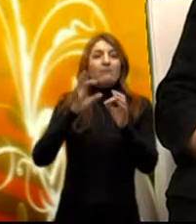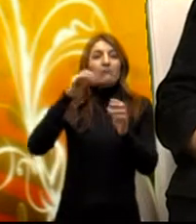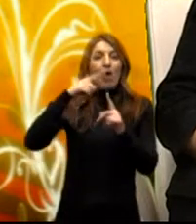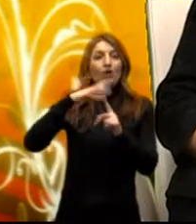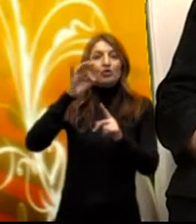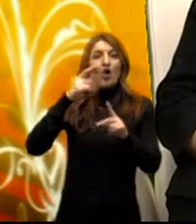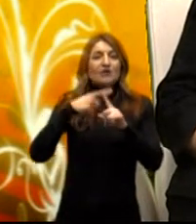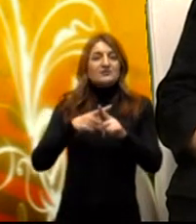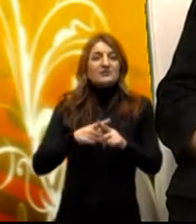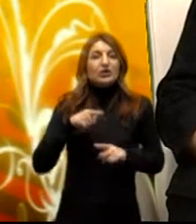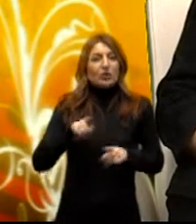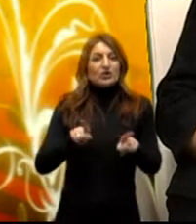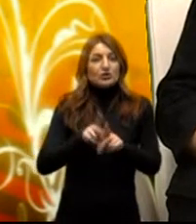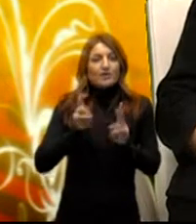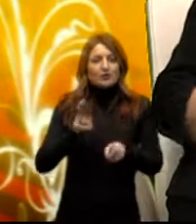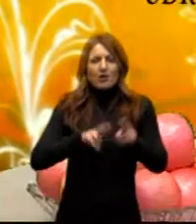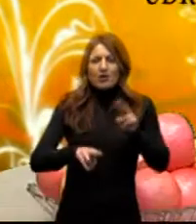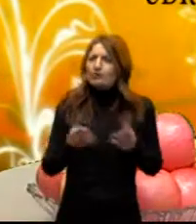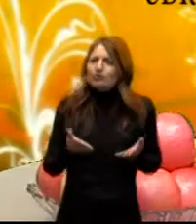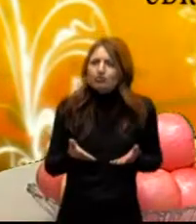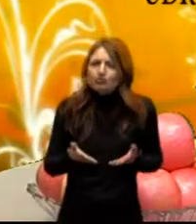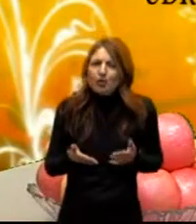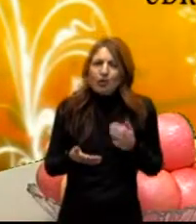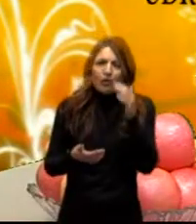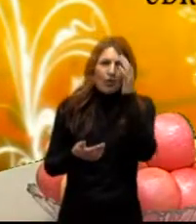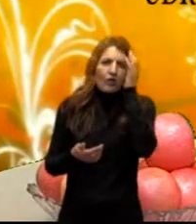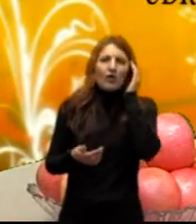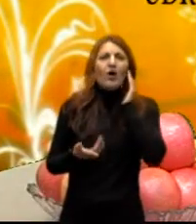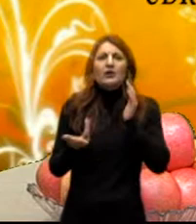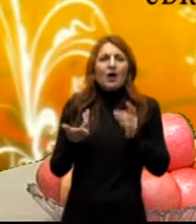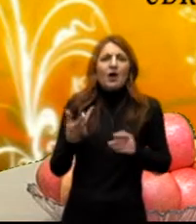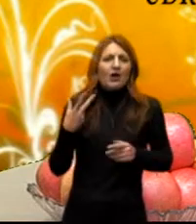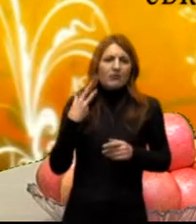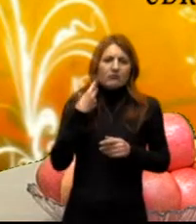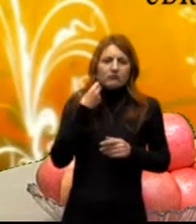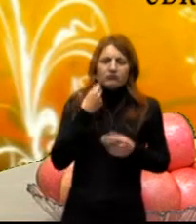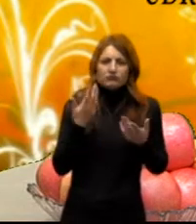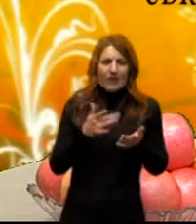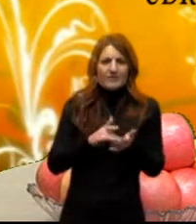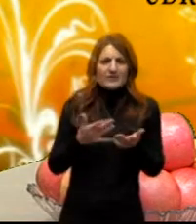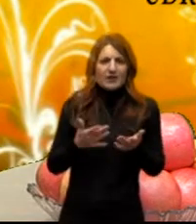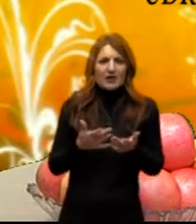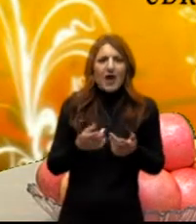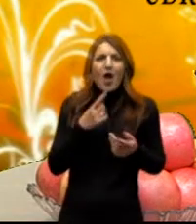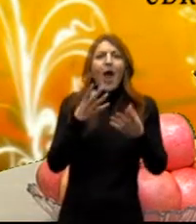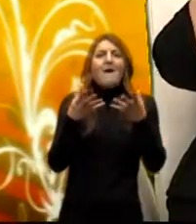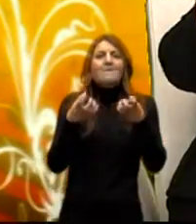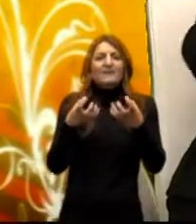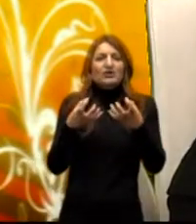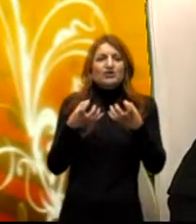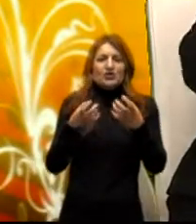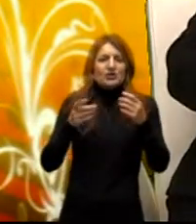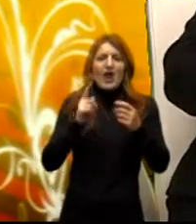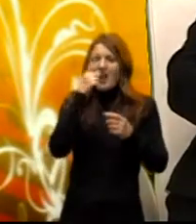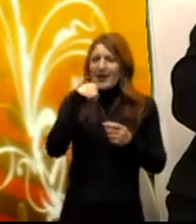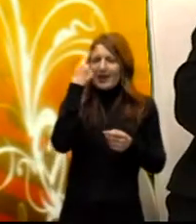jako dobri. Znači što? Znači da se u određena mjesta... Gdje ubaci taj botoks, da se pobrinem? U puno mišića glave, ne